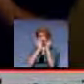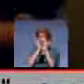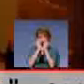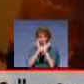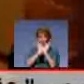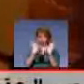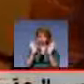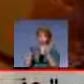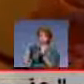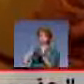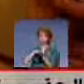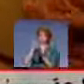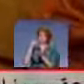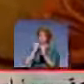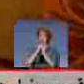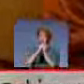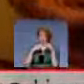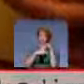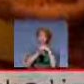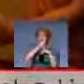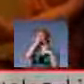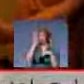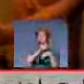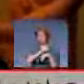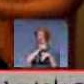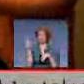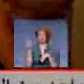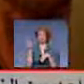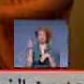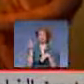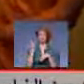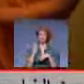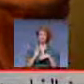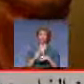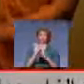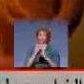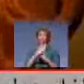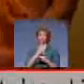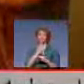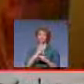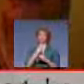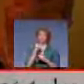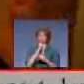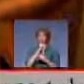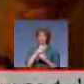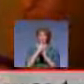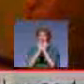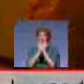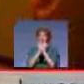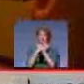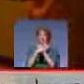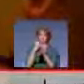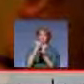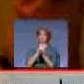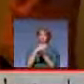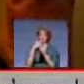حضرتك. انا قاعد فيه انا ما نسيبش. انا قلت ما هو بيحصل نفس القصه يعني احنا برضه من زمان لا مش هنمشي من البيت. تمام. احنا عارفين ان السحر ممكن يبقى حد